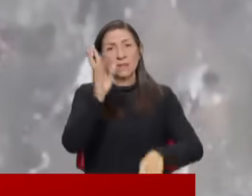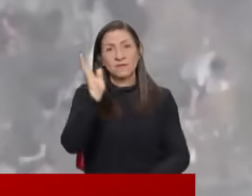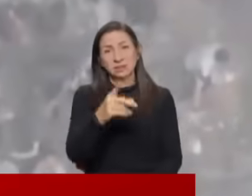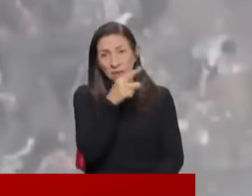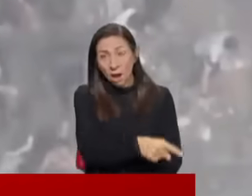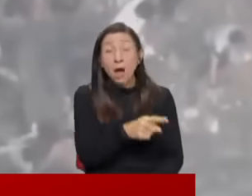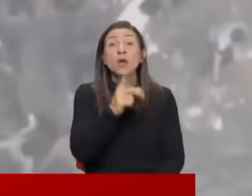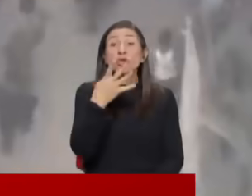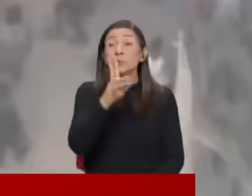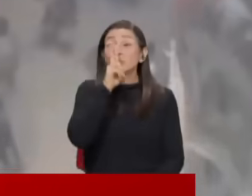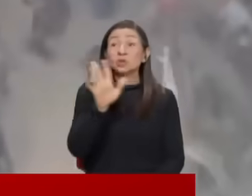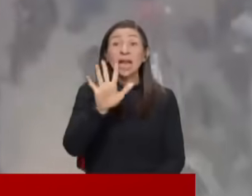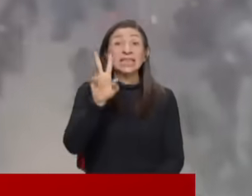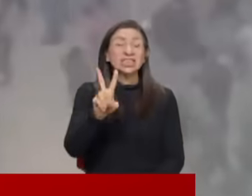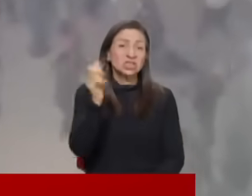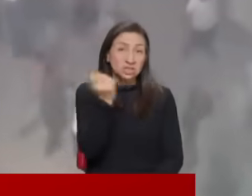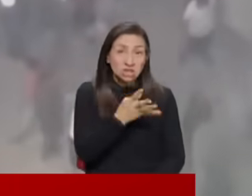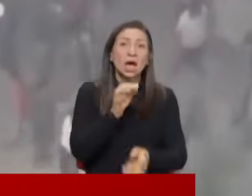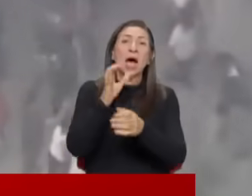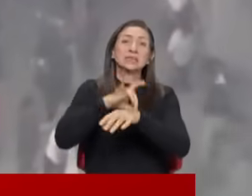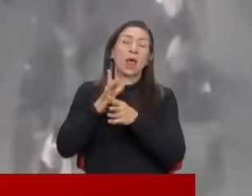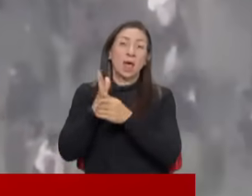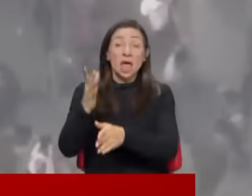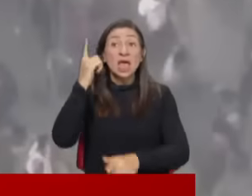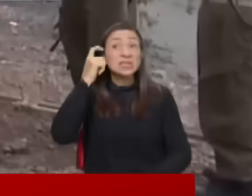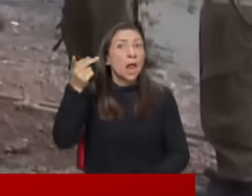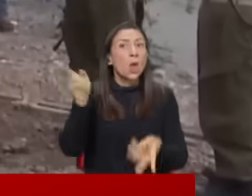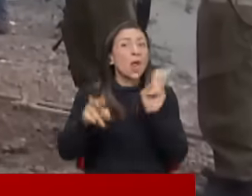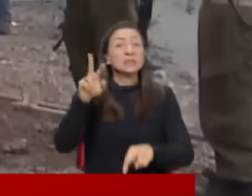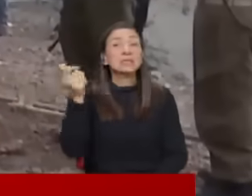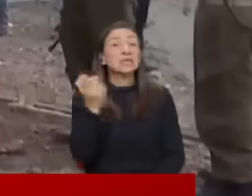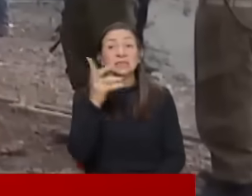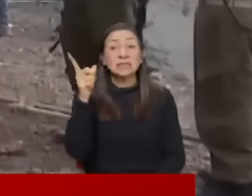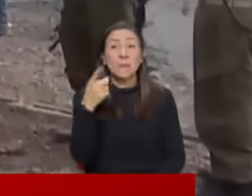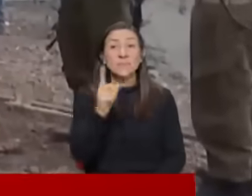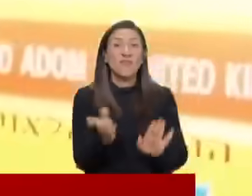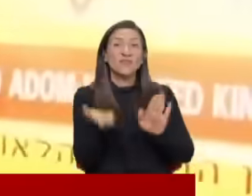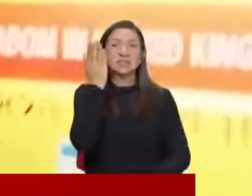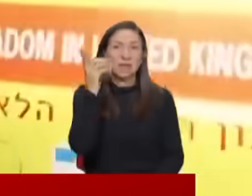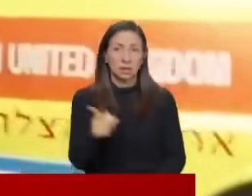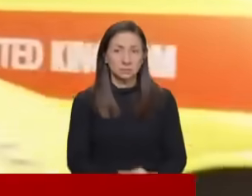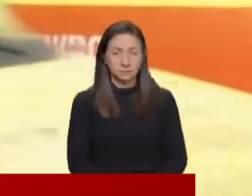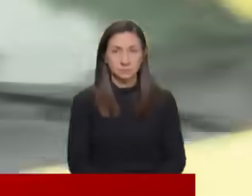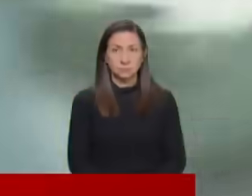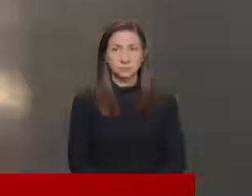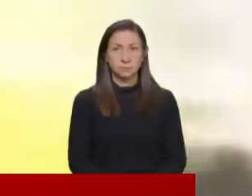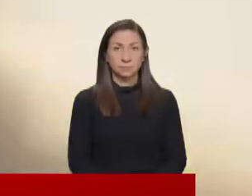kaybetti. 4250 kişi de yaralandı. İsrail'de de yaşamını yitirenlerin sayısı 1000'i aştı.